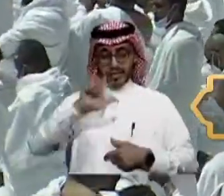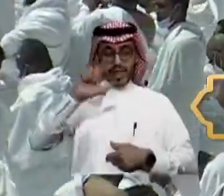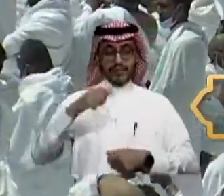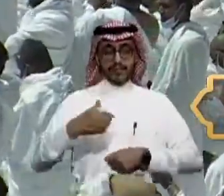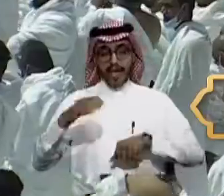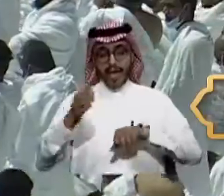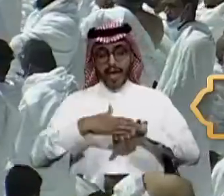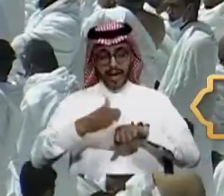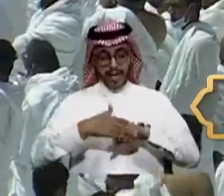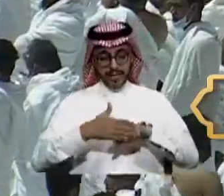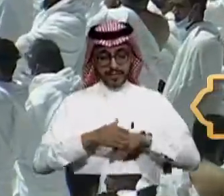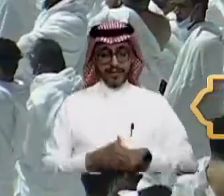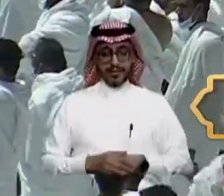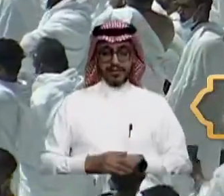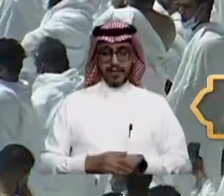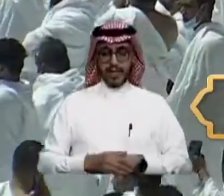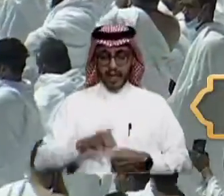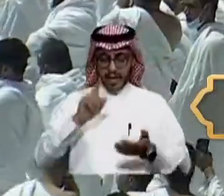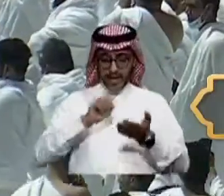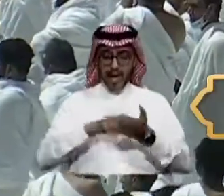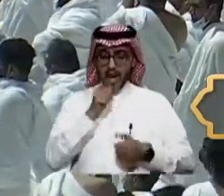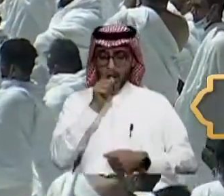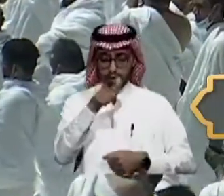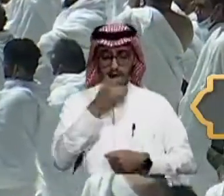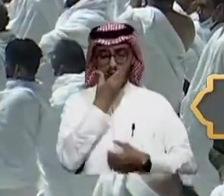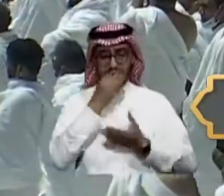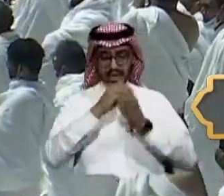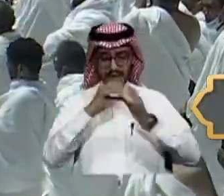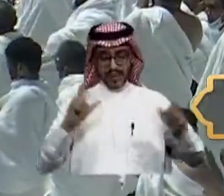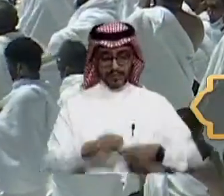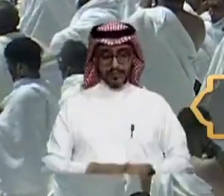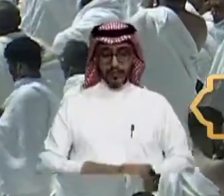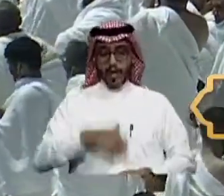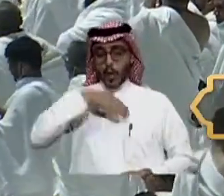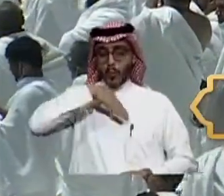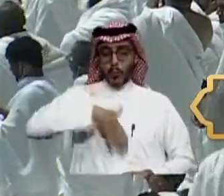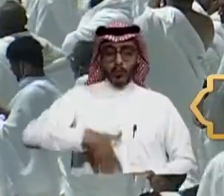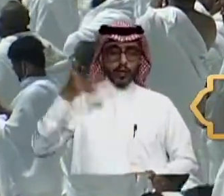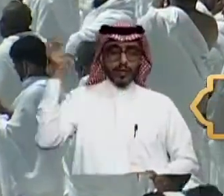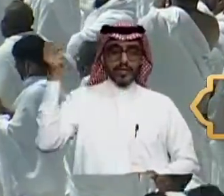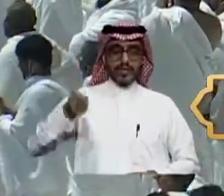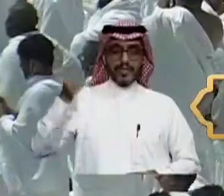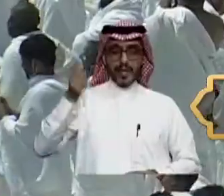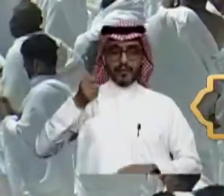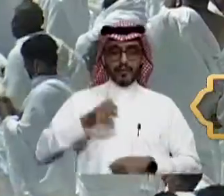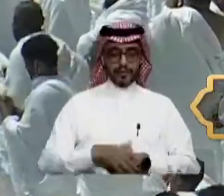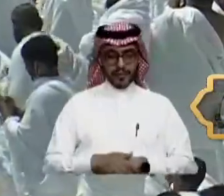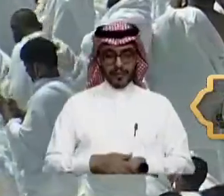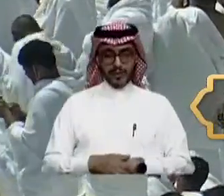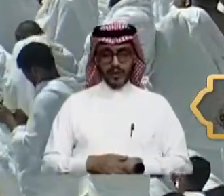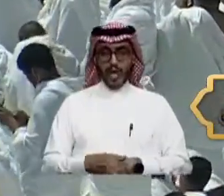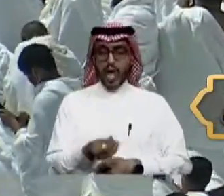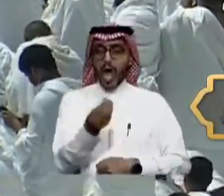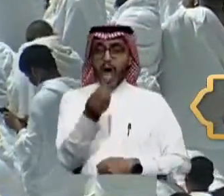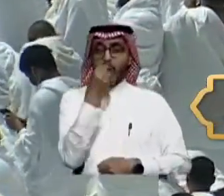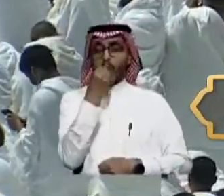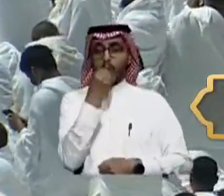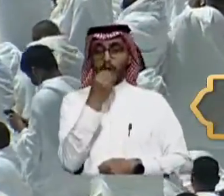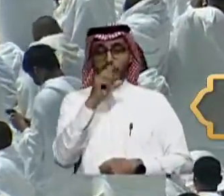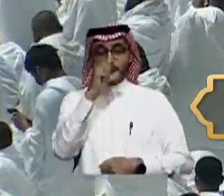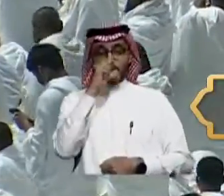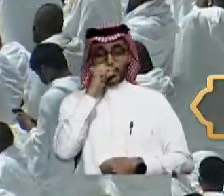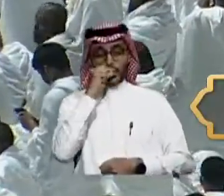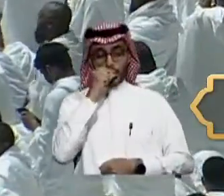مالك رضي الله عنه انه قال كان رسول الله صلى الله عليه وسلم يفطر على